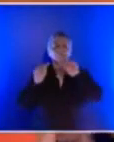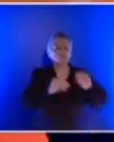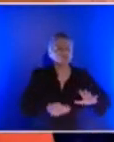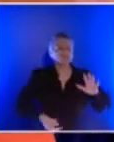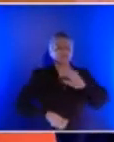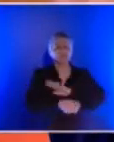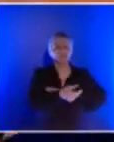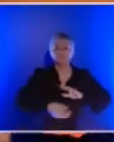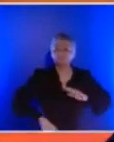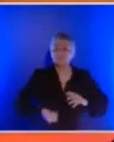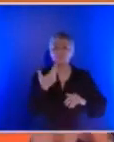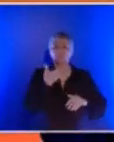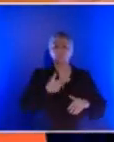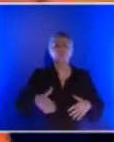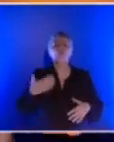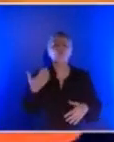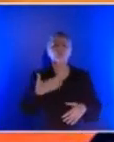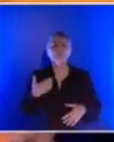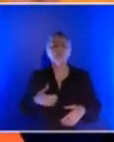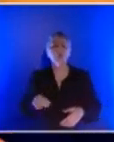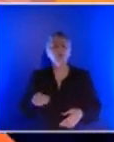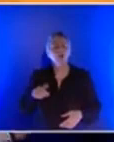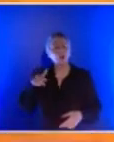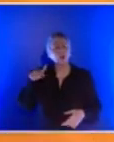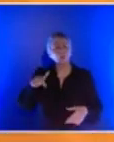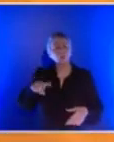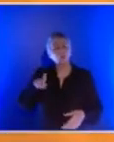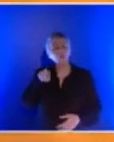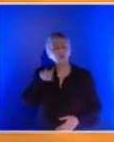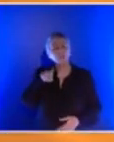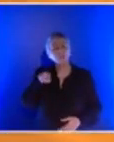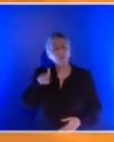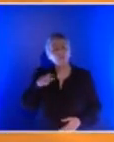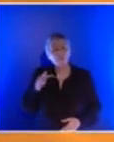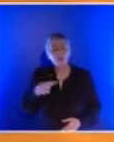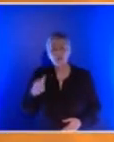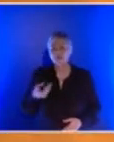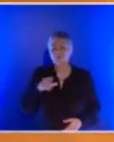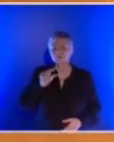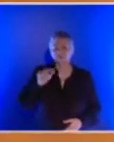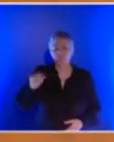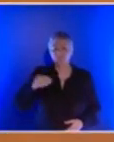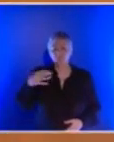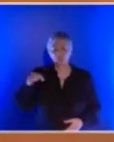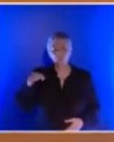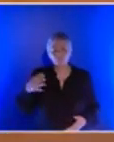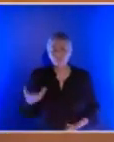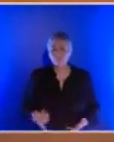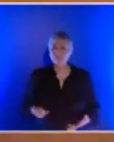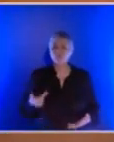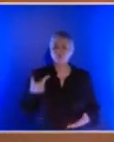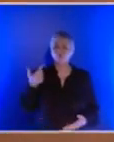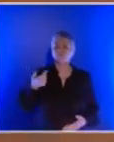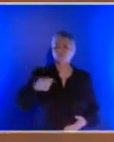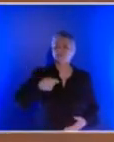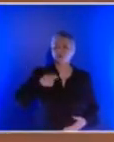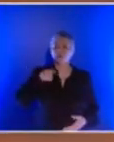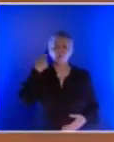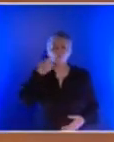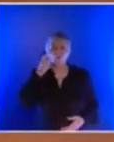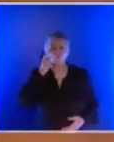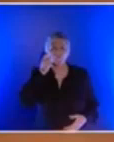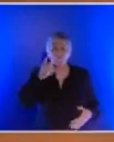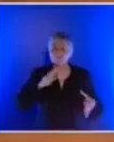ζευγαριών, των παιδιών, των μαμάδων και ούτω καθεξής. Εκεί η θέση μας είναι πάρα πολύ απλή. Τι